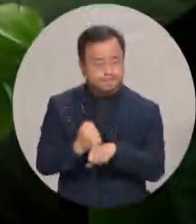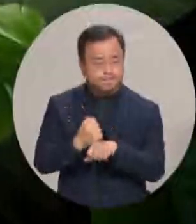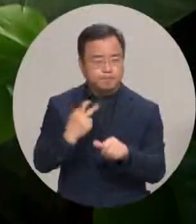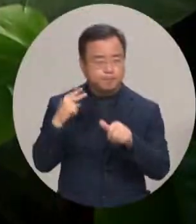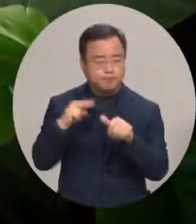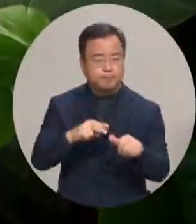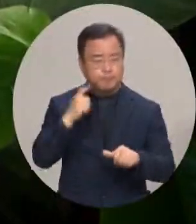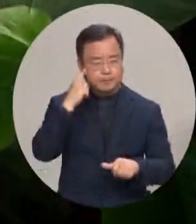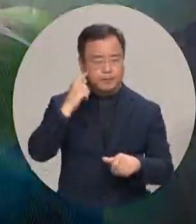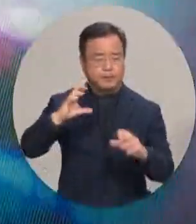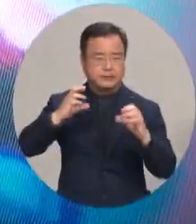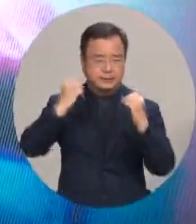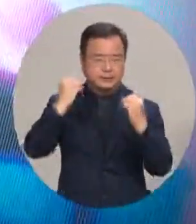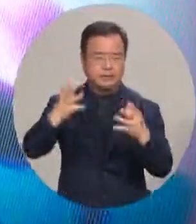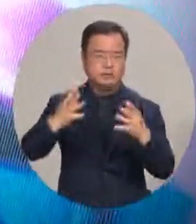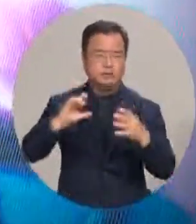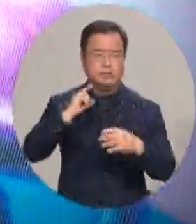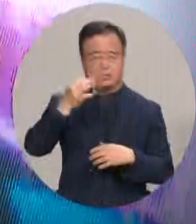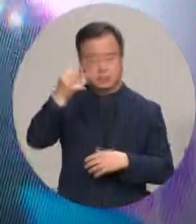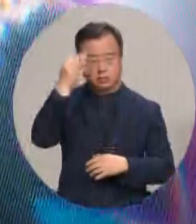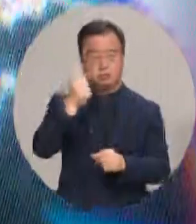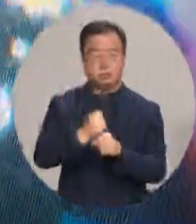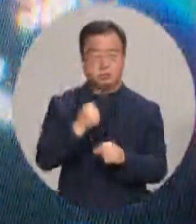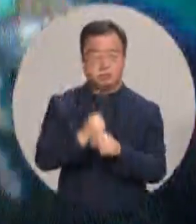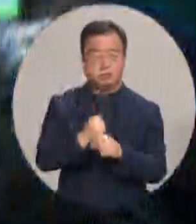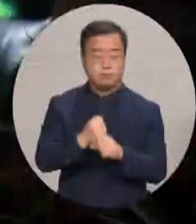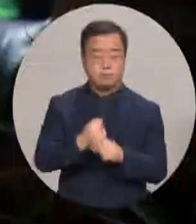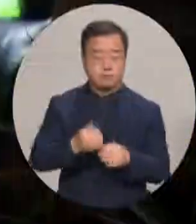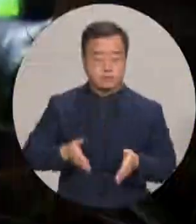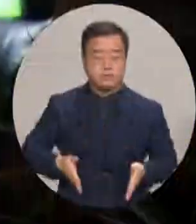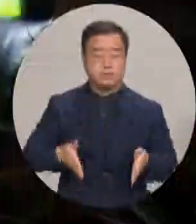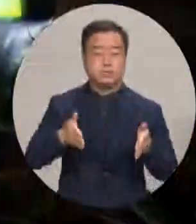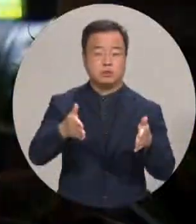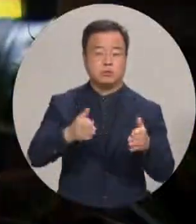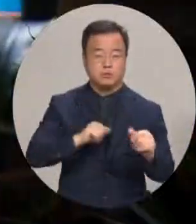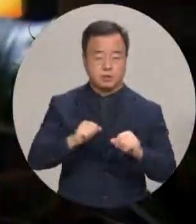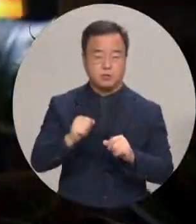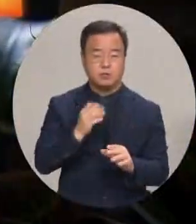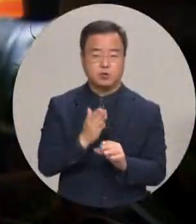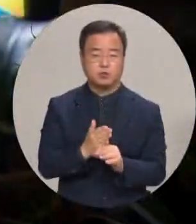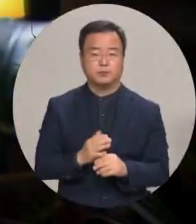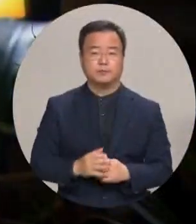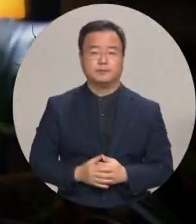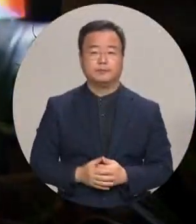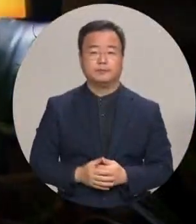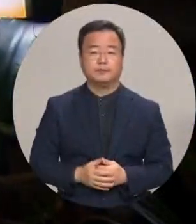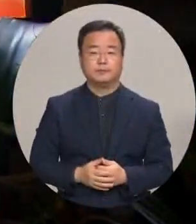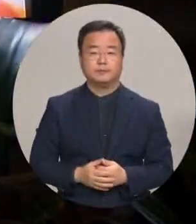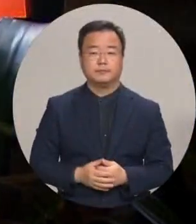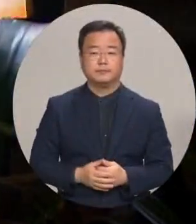새로운 예술 세계를 여는 또 다른 통로가 되고 있습니다. EBS 뉴스 최혜연입니다.